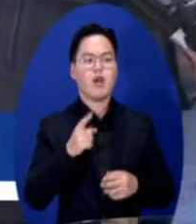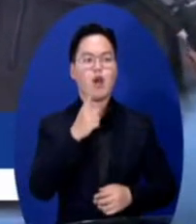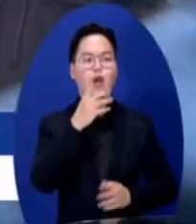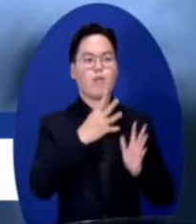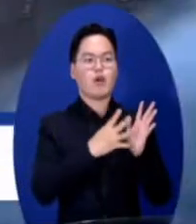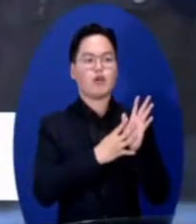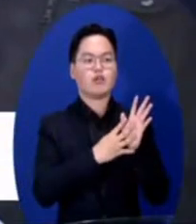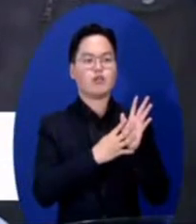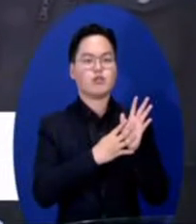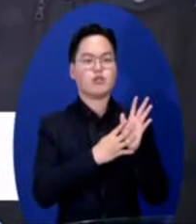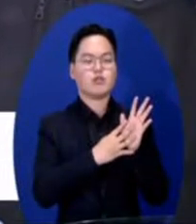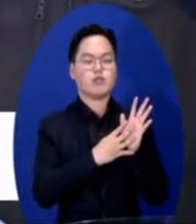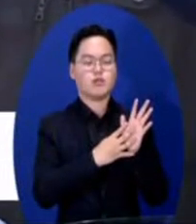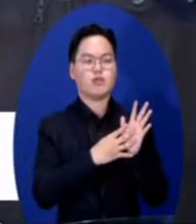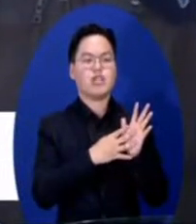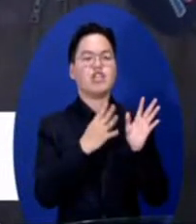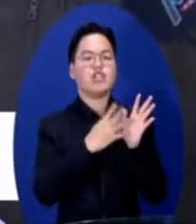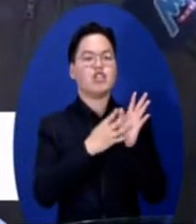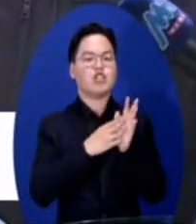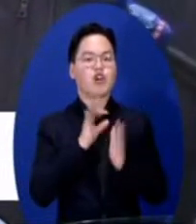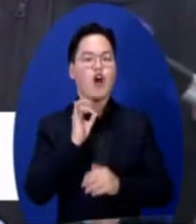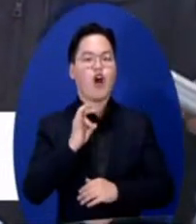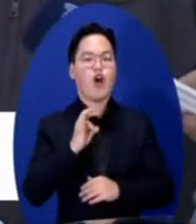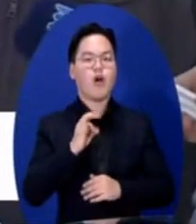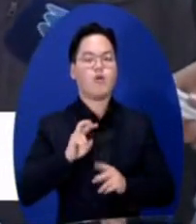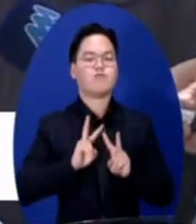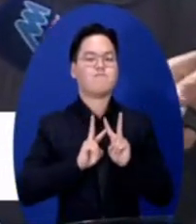одоо 1999 оноос хойш тогтмолж байна.